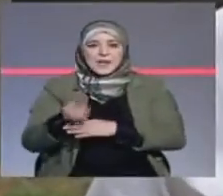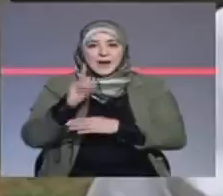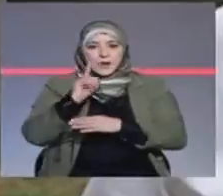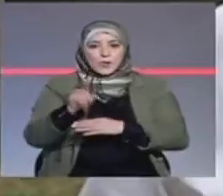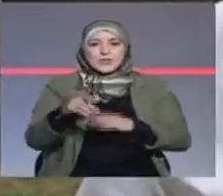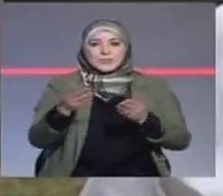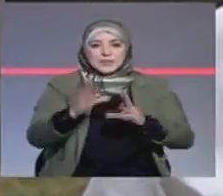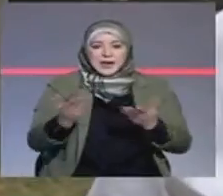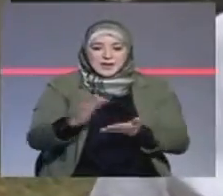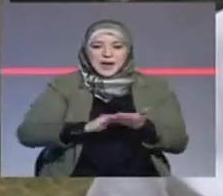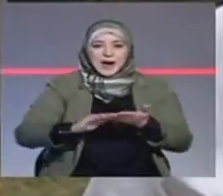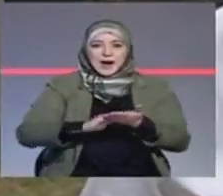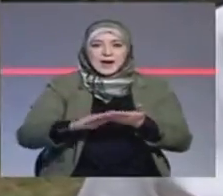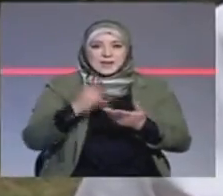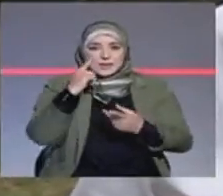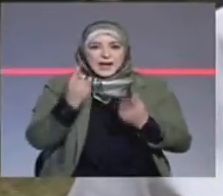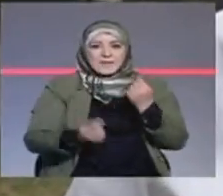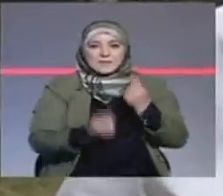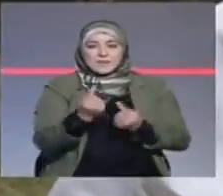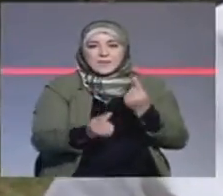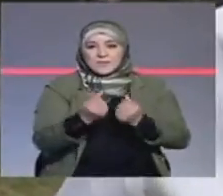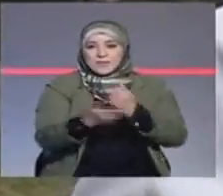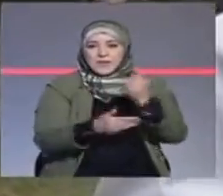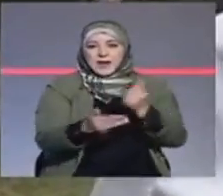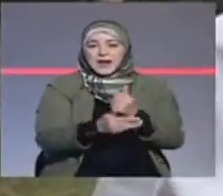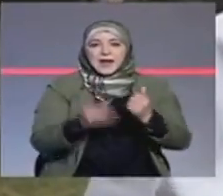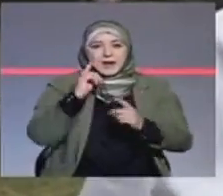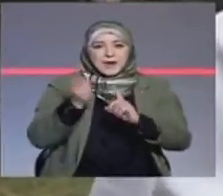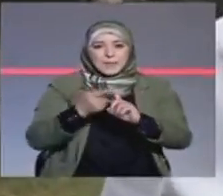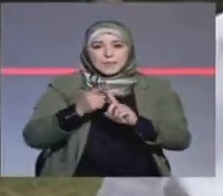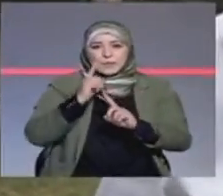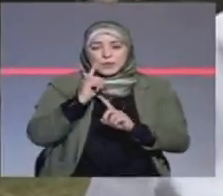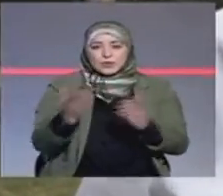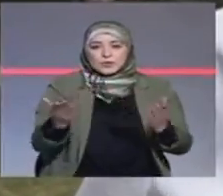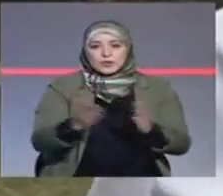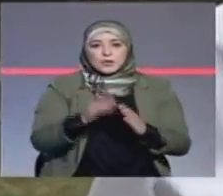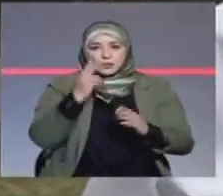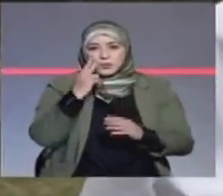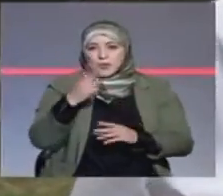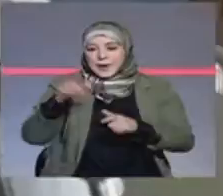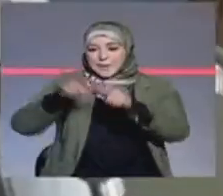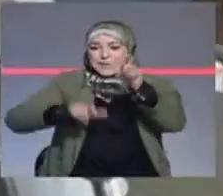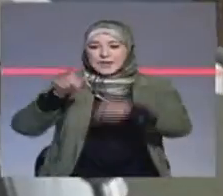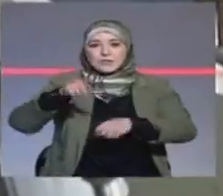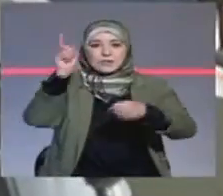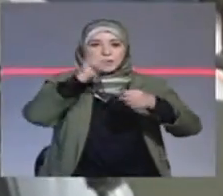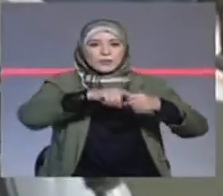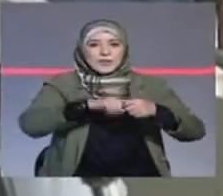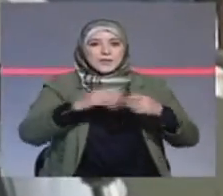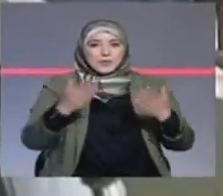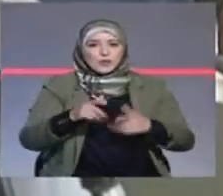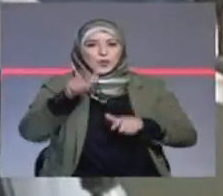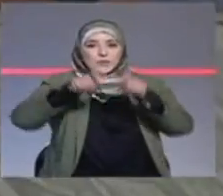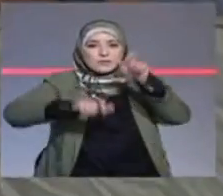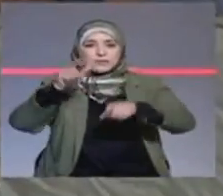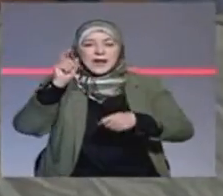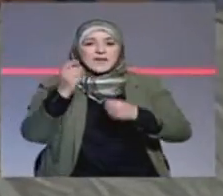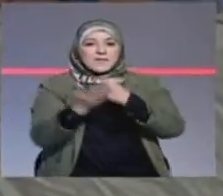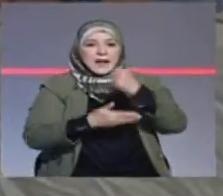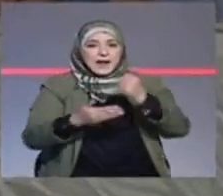تعترض الفلاح حابين نشوفوها مع بعضنا مع معناها المساهمين الكل. فلاحون